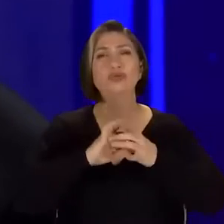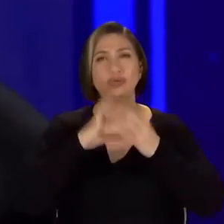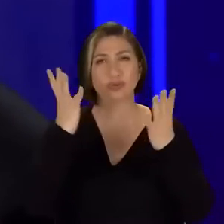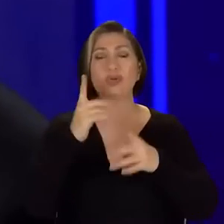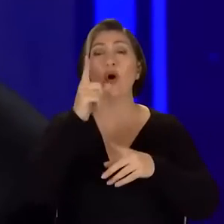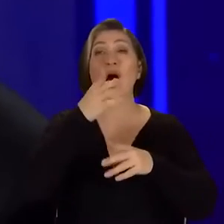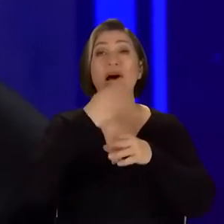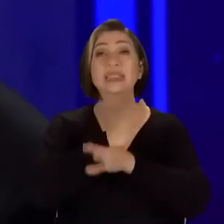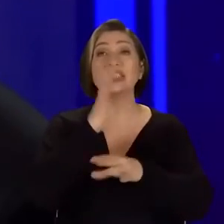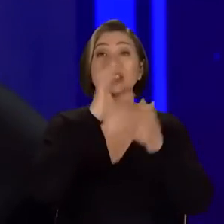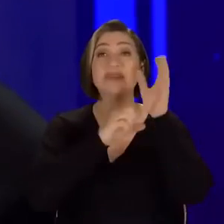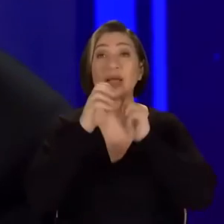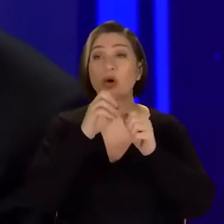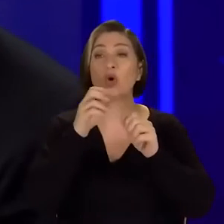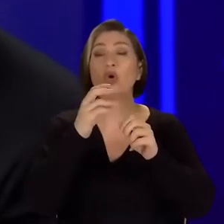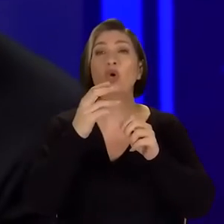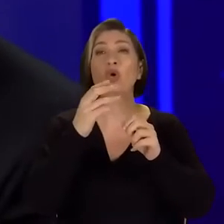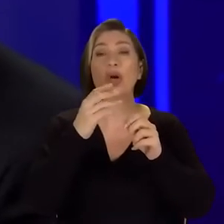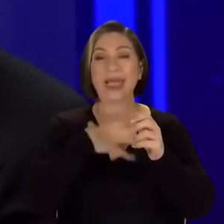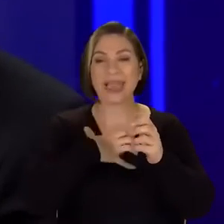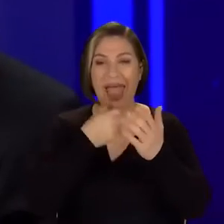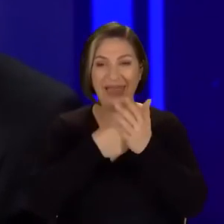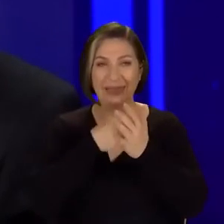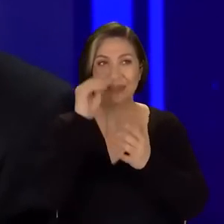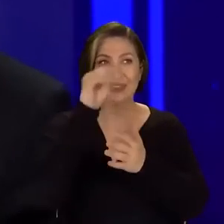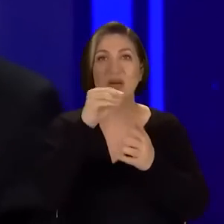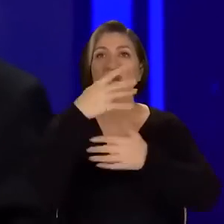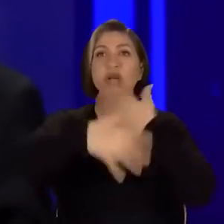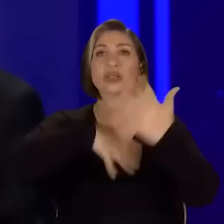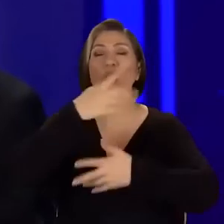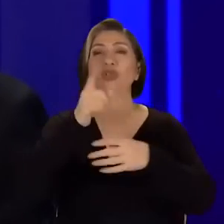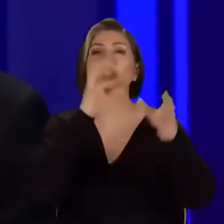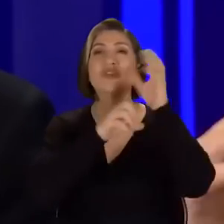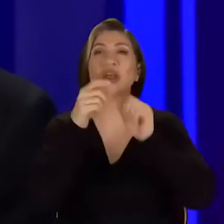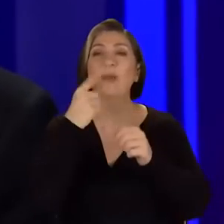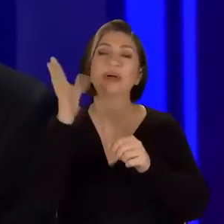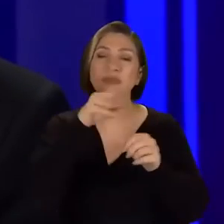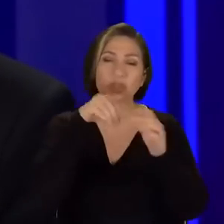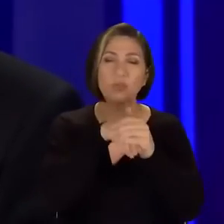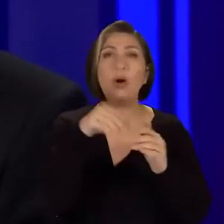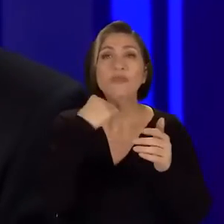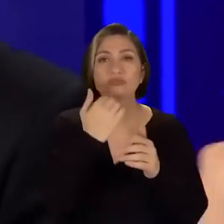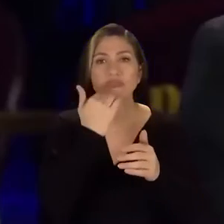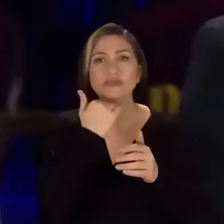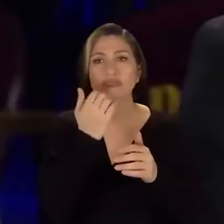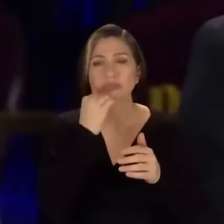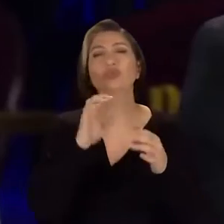O aslında şifresiyle kullanıcı adını mı ne karıştırmış yani. Şifre diye başka bir şey giriyormuş. O yüzden yapamıyormuş yaşın falan. Bak kötü şey yok